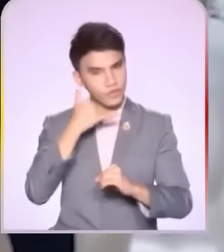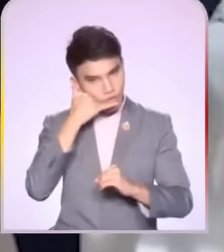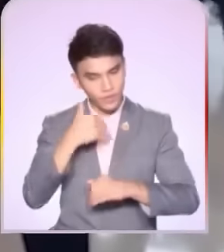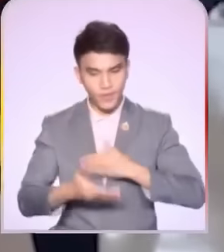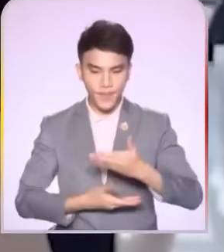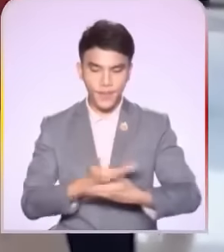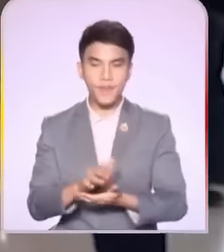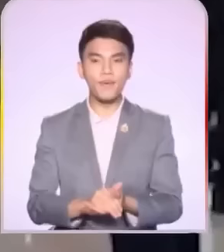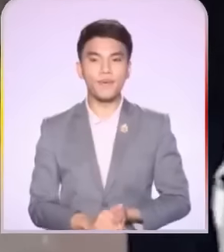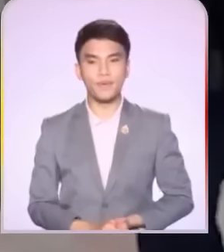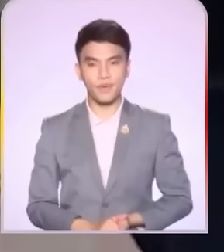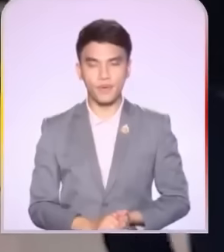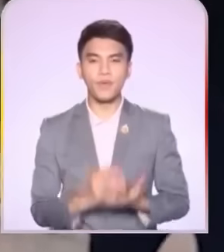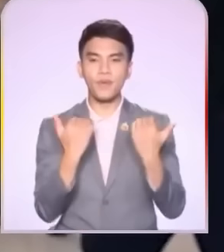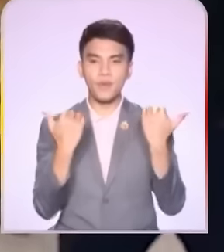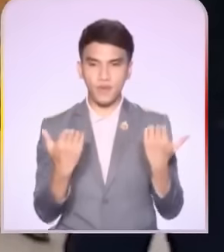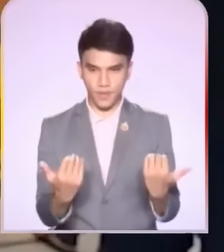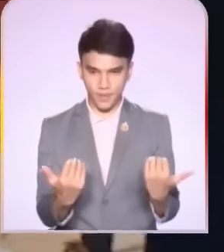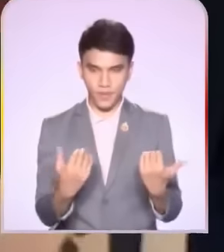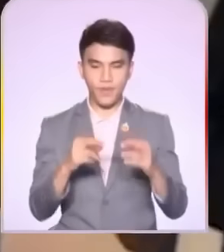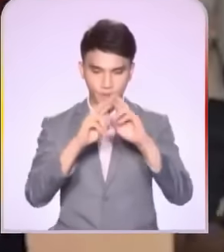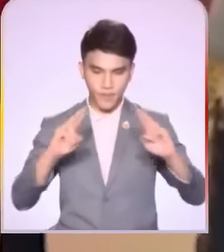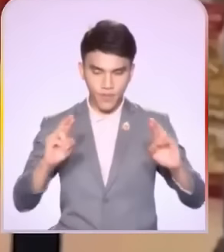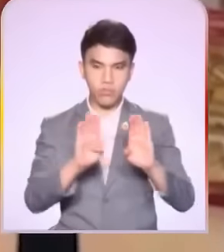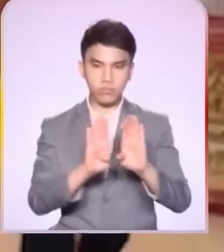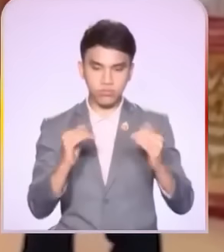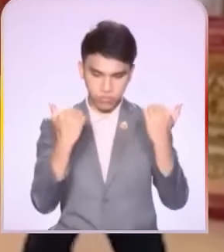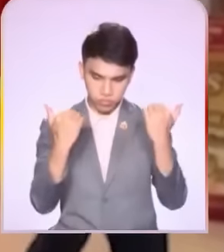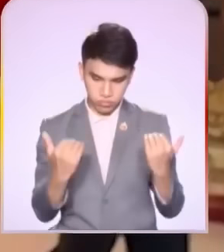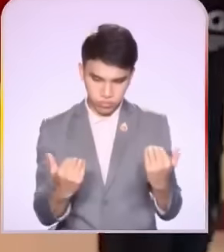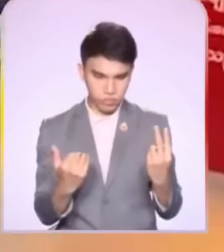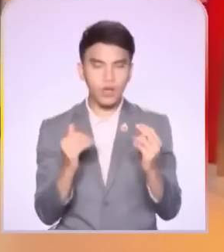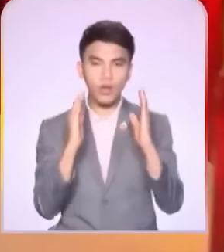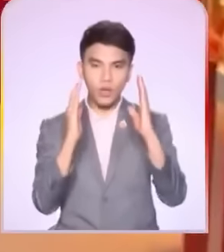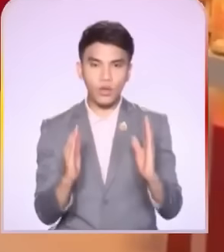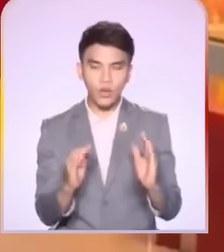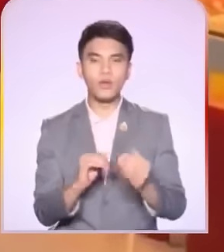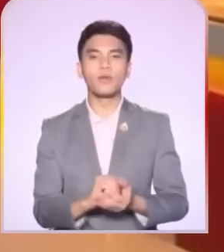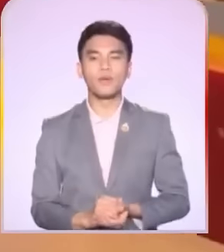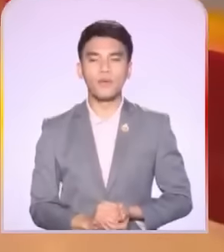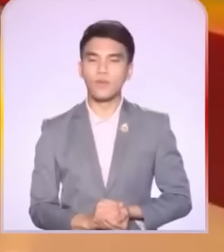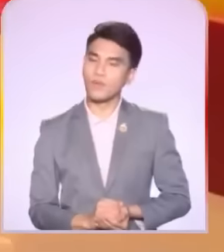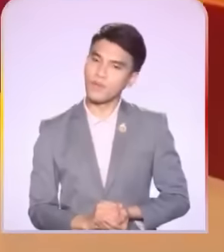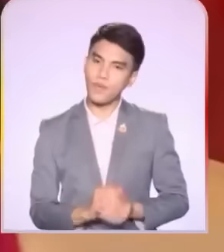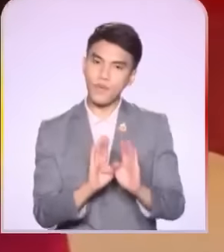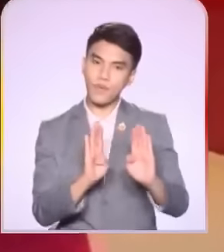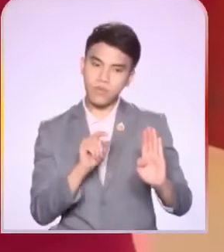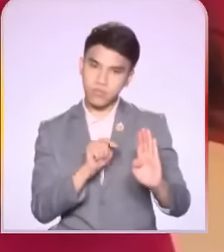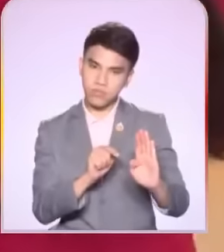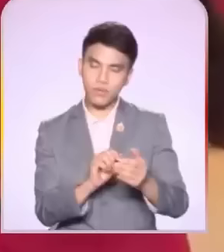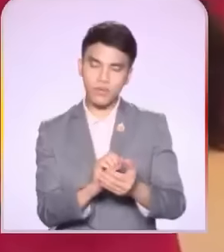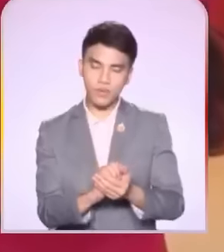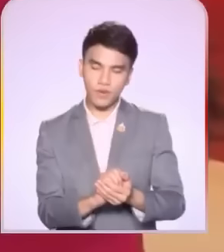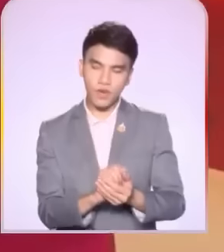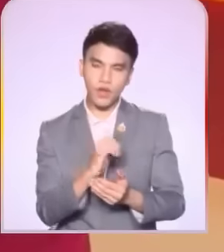ที่อยู่ในห้างเขาบอกว่าช่วงที่เขากำลังเปิดร้านเนี่ยผู้ก่อเหตุมากัน2คนเดินปรีเข้ามาเลยจากประตูห้างแล้วก็ตร